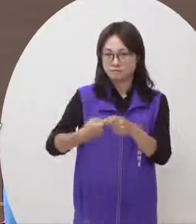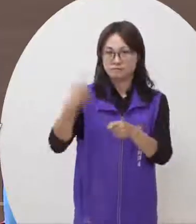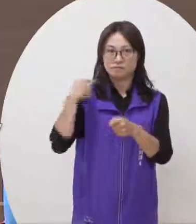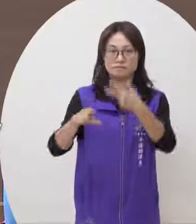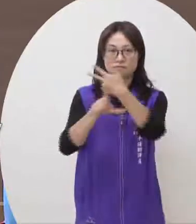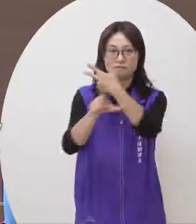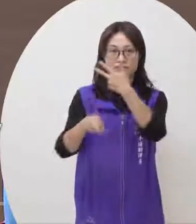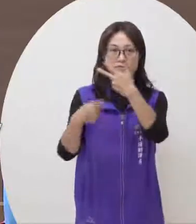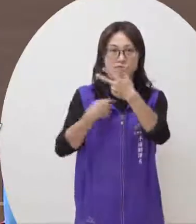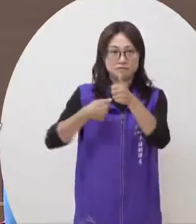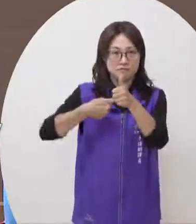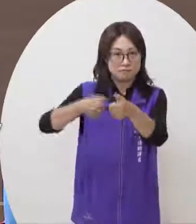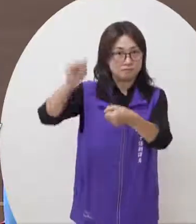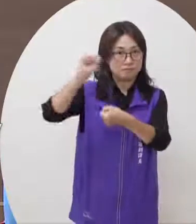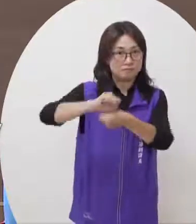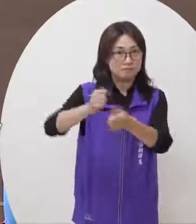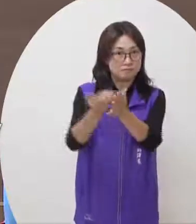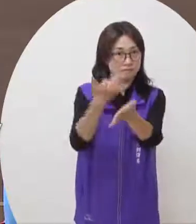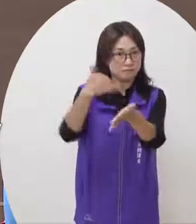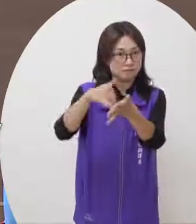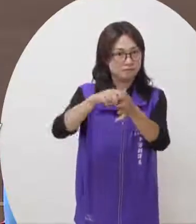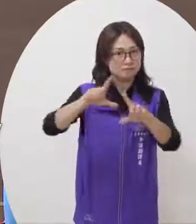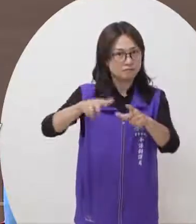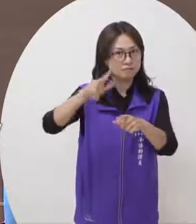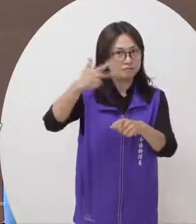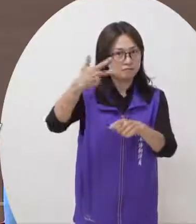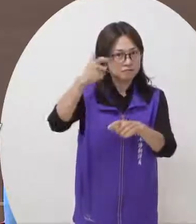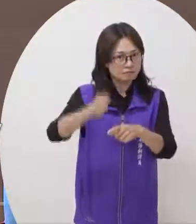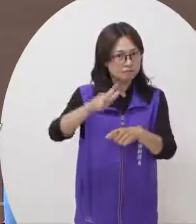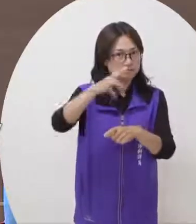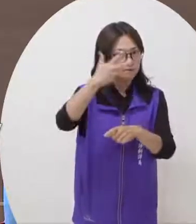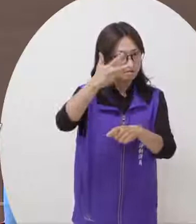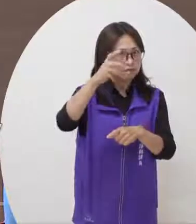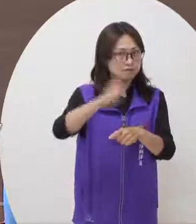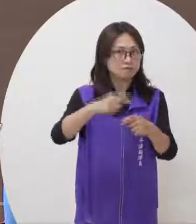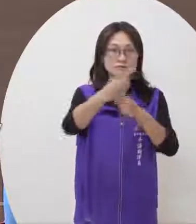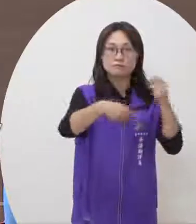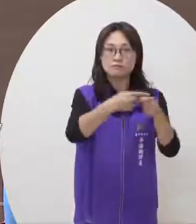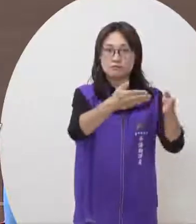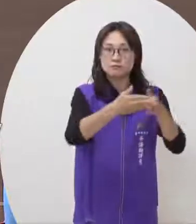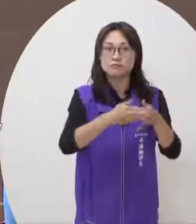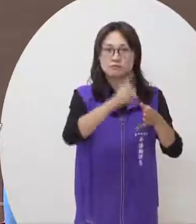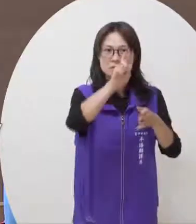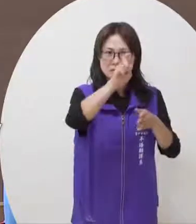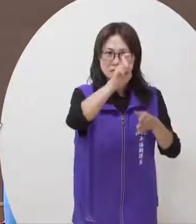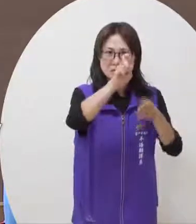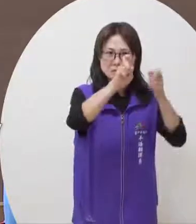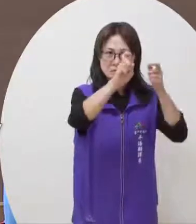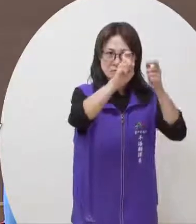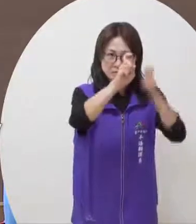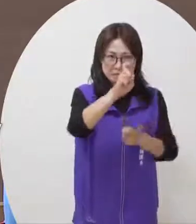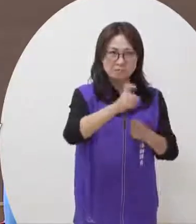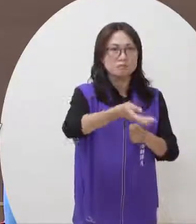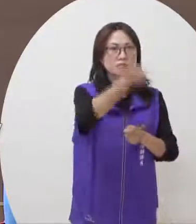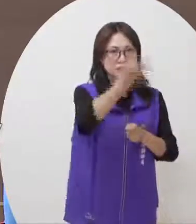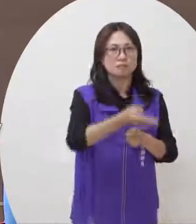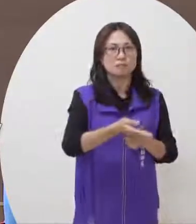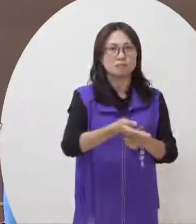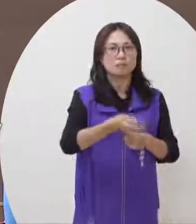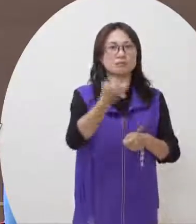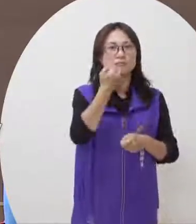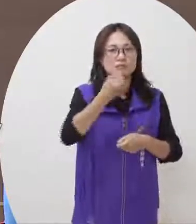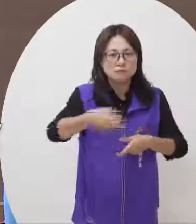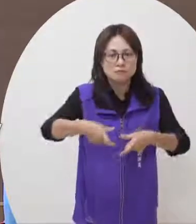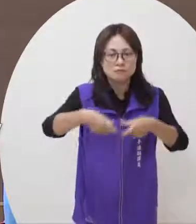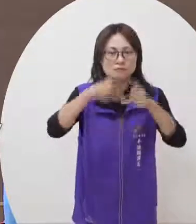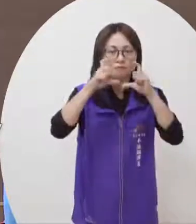预算大概7-8亿，一年要10几亿，那恢复老人健保补助，为了避